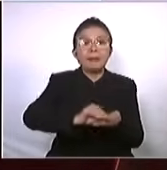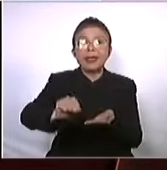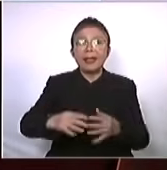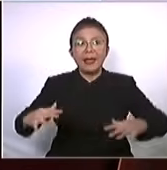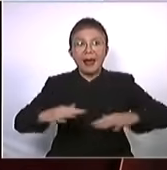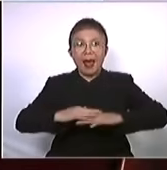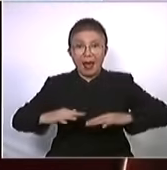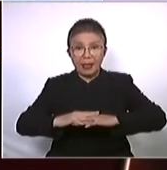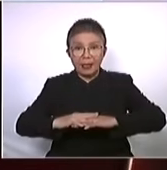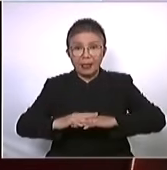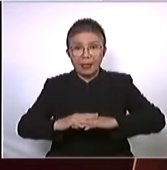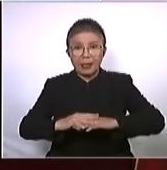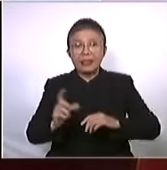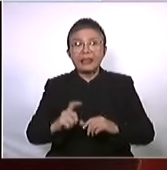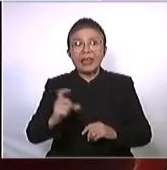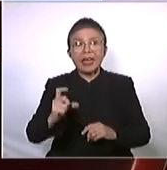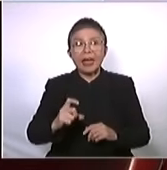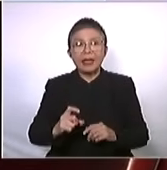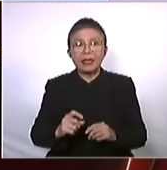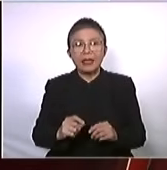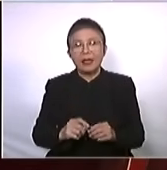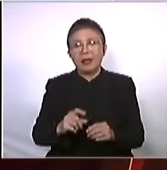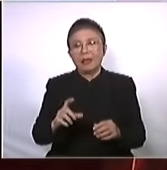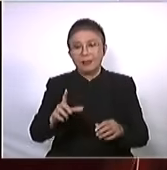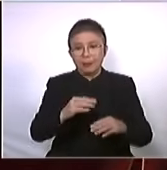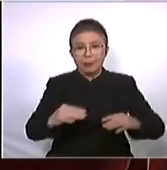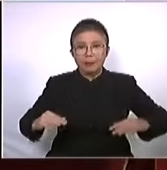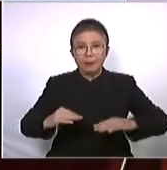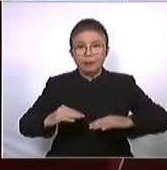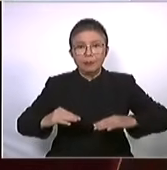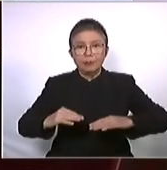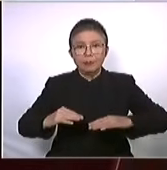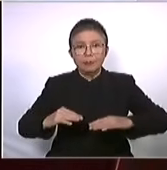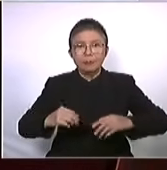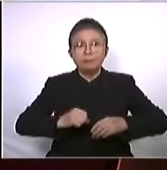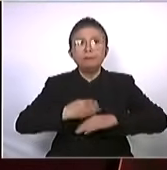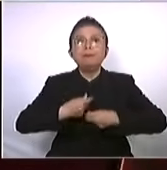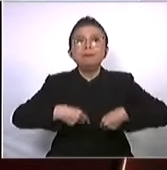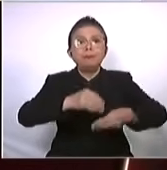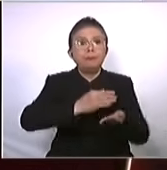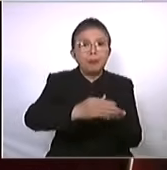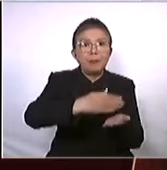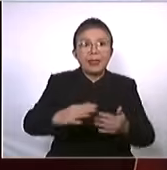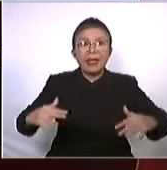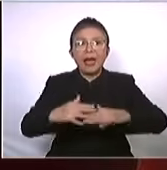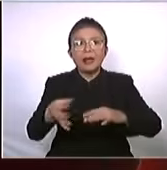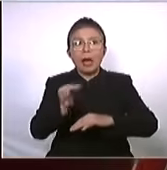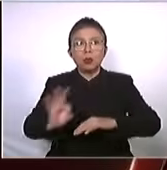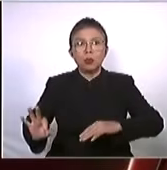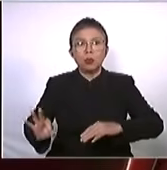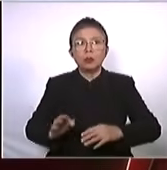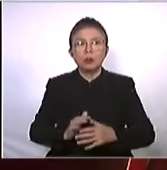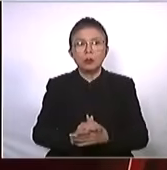dengan menggunakan land reform dengan istilah e menurut waktu itu kita istilahkan dengan eh